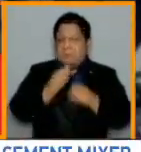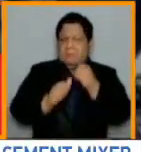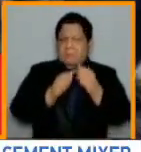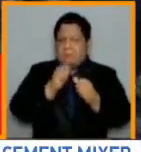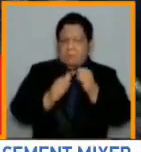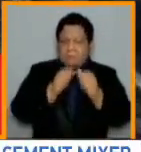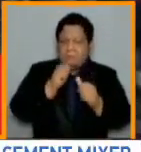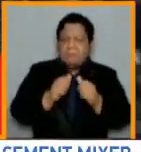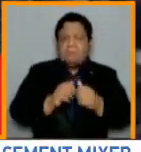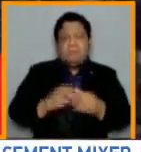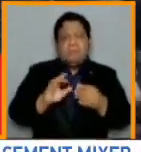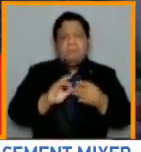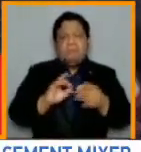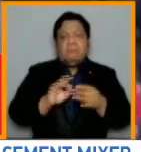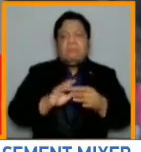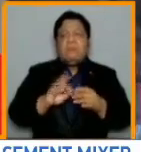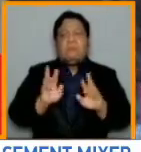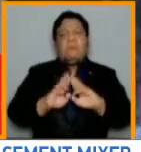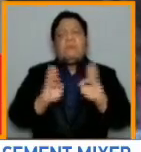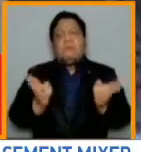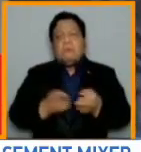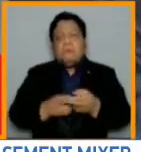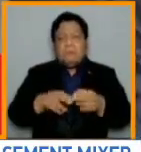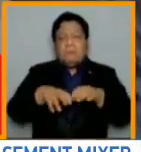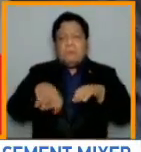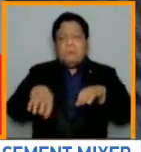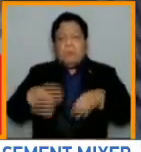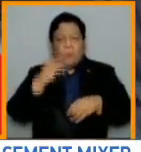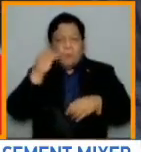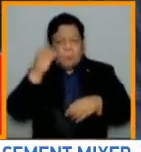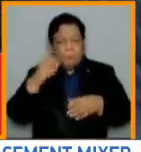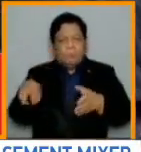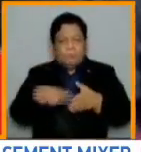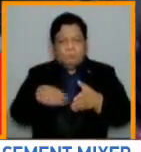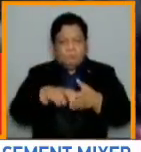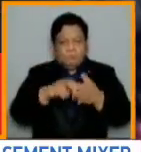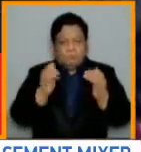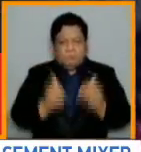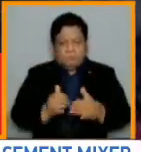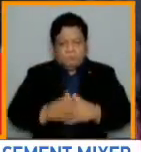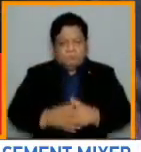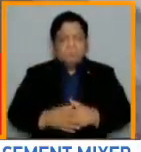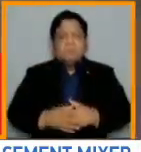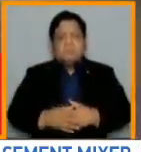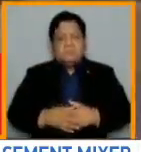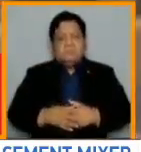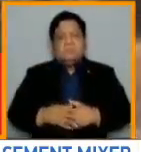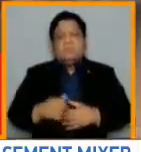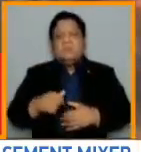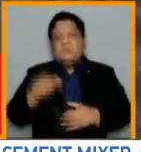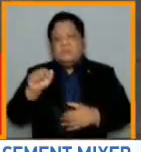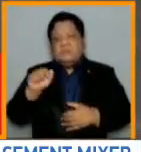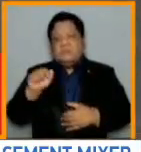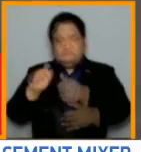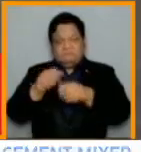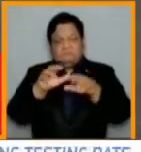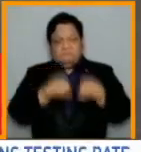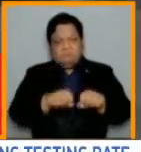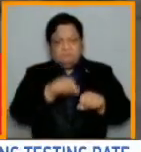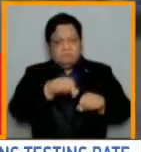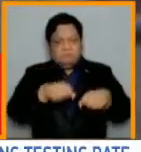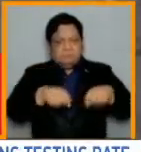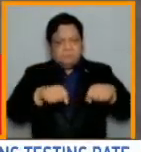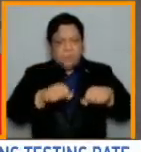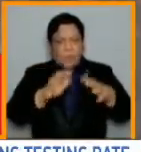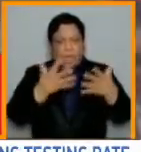mga kamag-anak, pati kapitbahay daw ang sakay ng sasakyan niya. Nanghuhuli rin ng mga motorsiklo na walang helmet yung rider